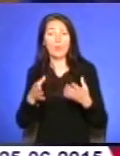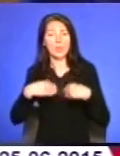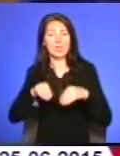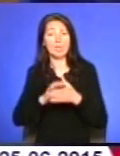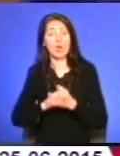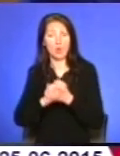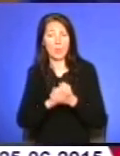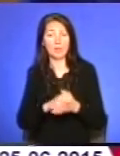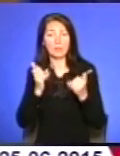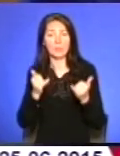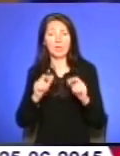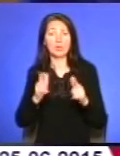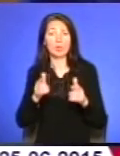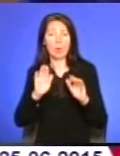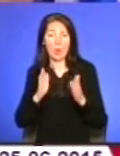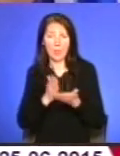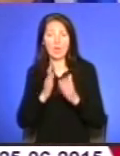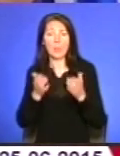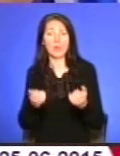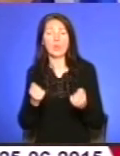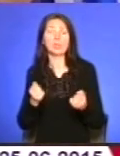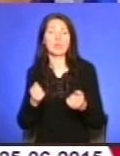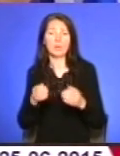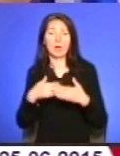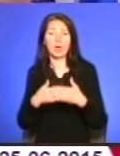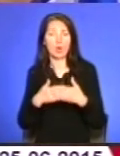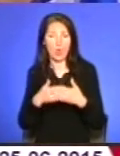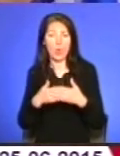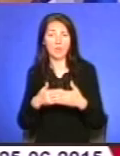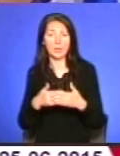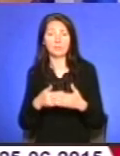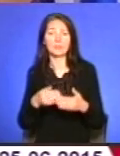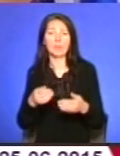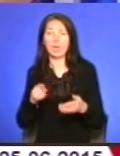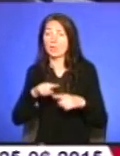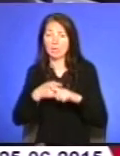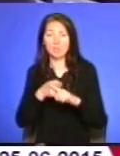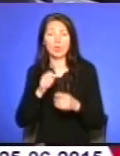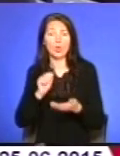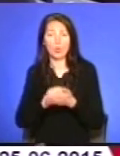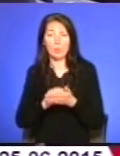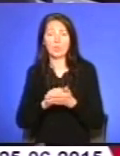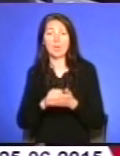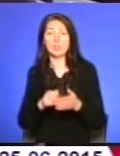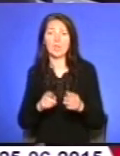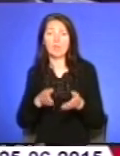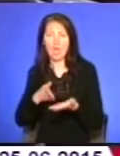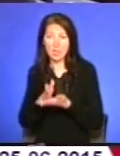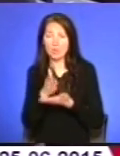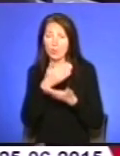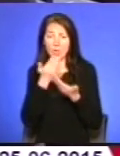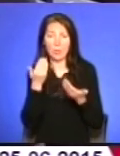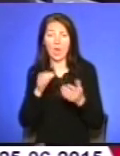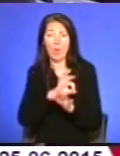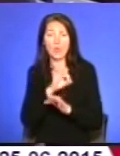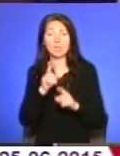що сортувальна лінія зберігатиметься на складі, адже технічної документації на її експлуатацію немає. Проект про зміни і доповнення